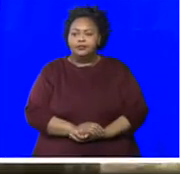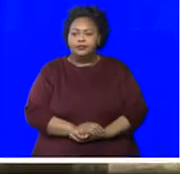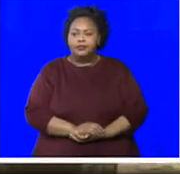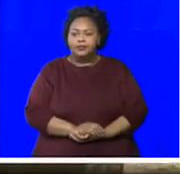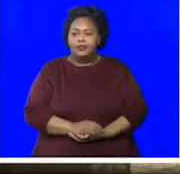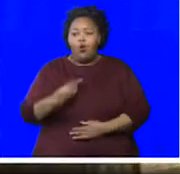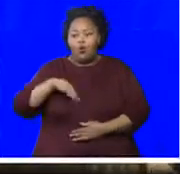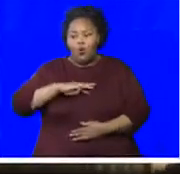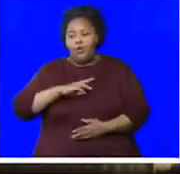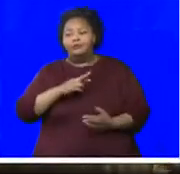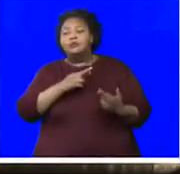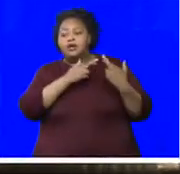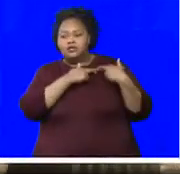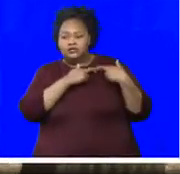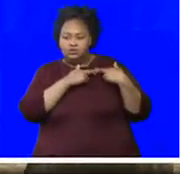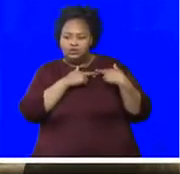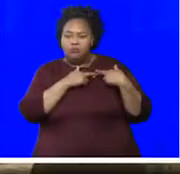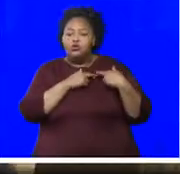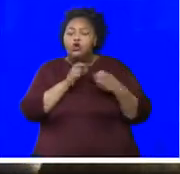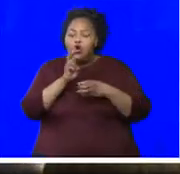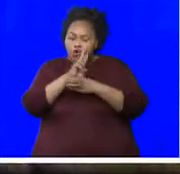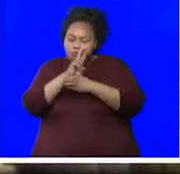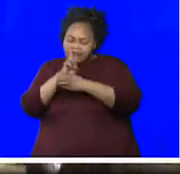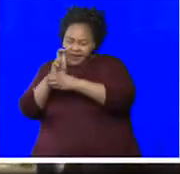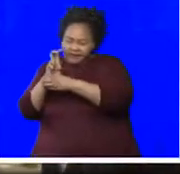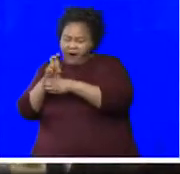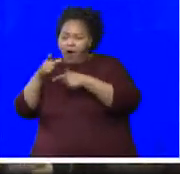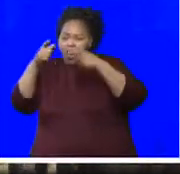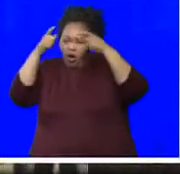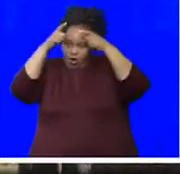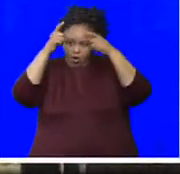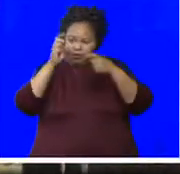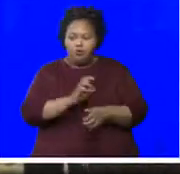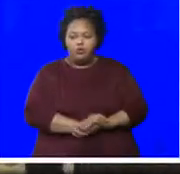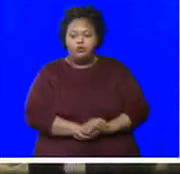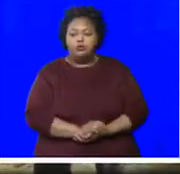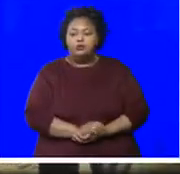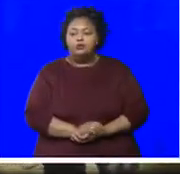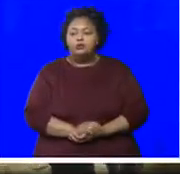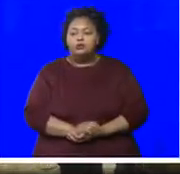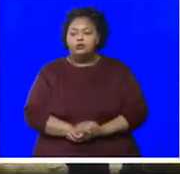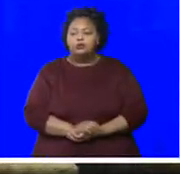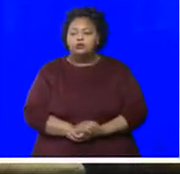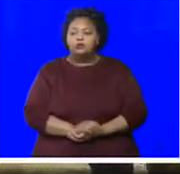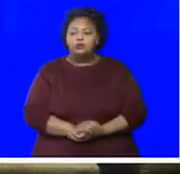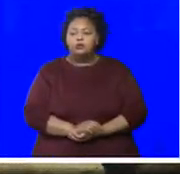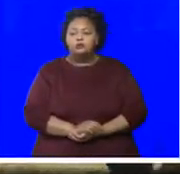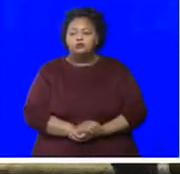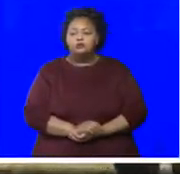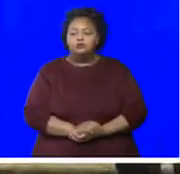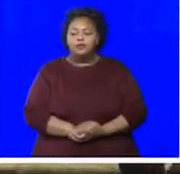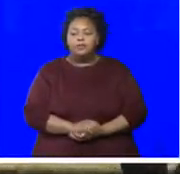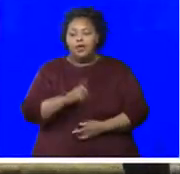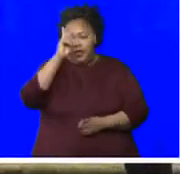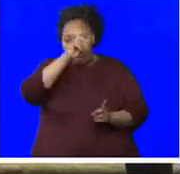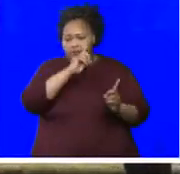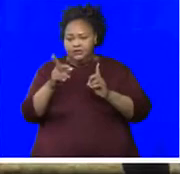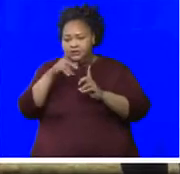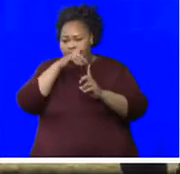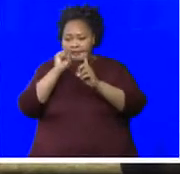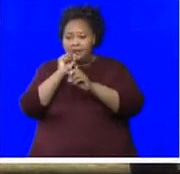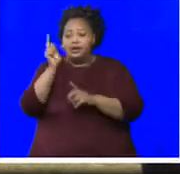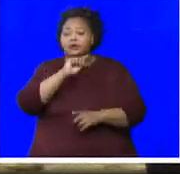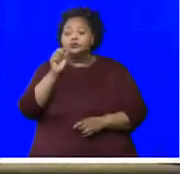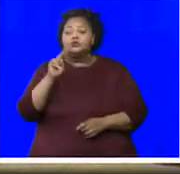kakhulu Thishela Nhloko wesikolwa lesincane emdumezulu Claudia Zwane uthi Akusibo bonke bafundzi